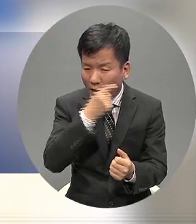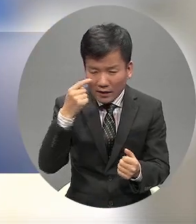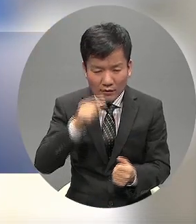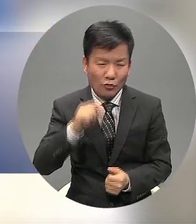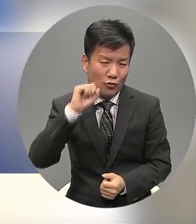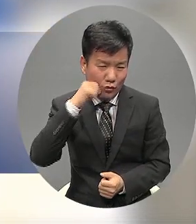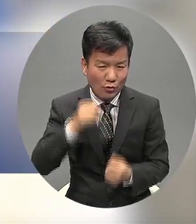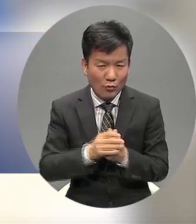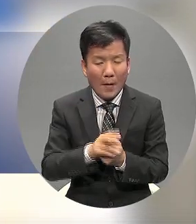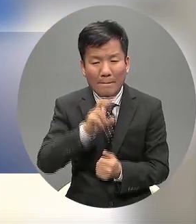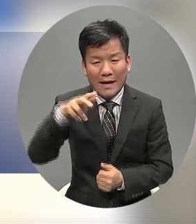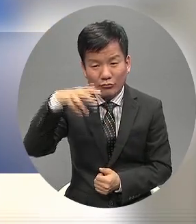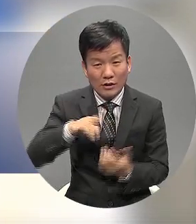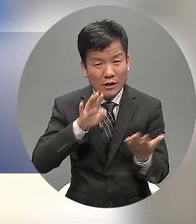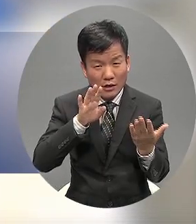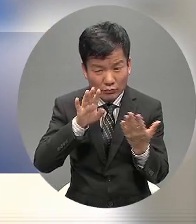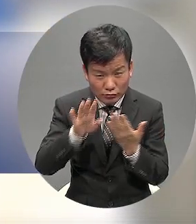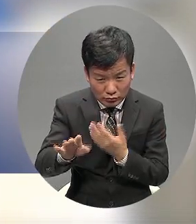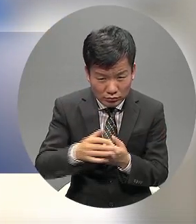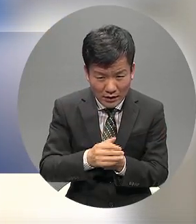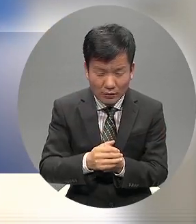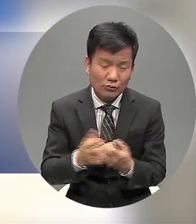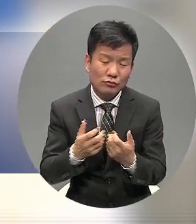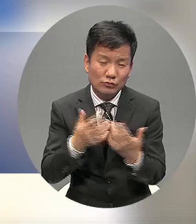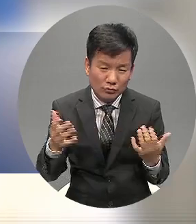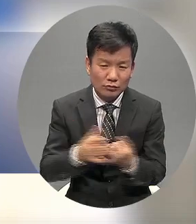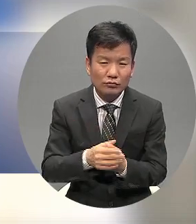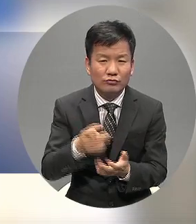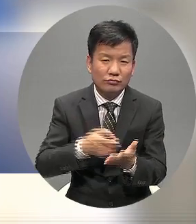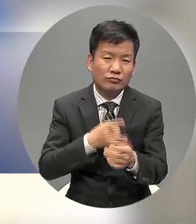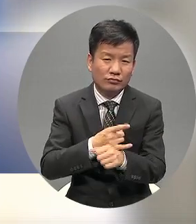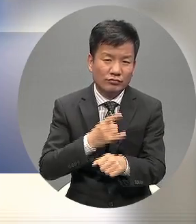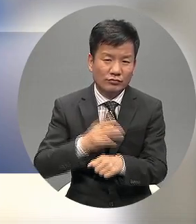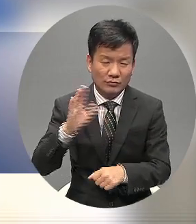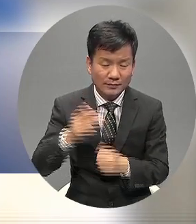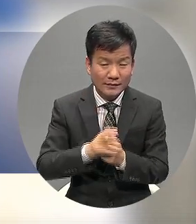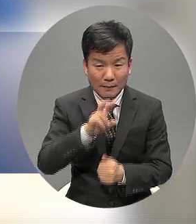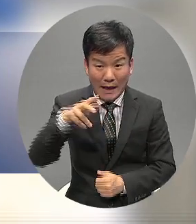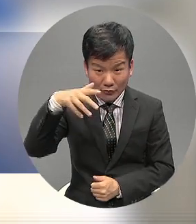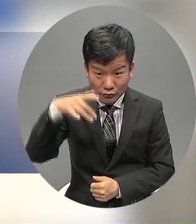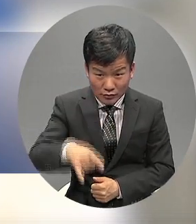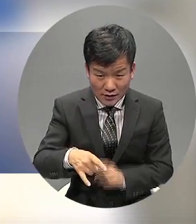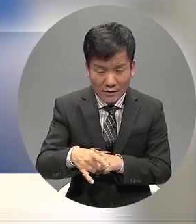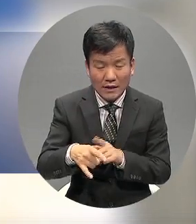되고 그때서야 확인이 된 경우 수의사 입장에서 판단을 해야 됩니다. 그 마취가